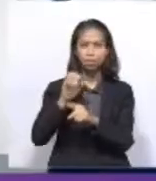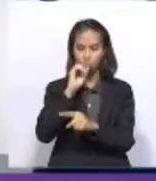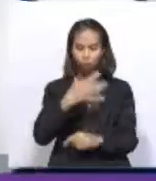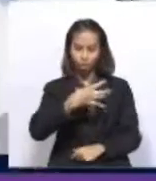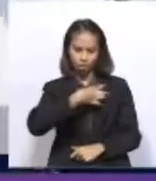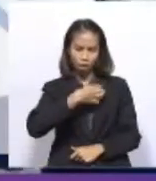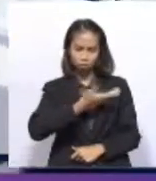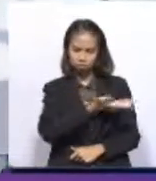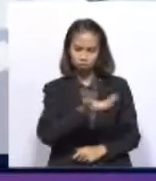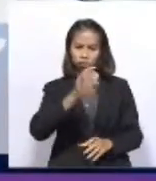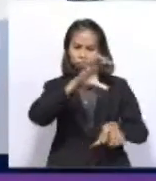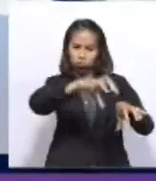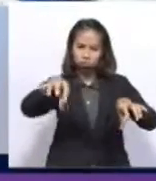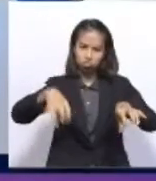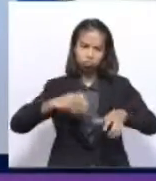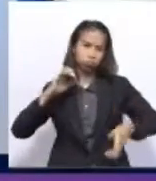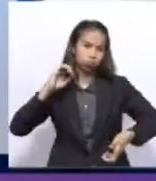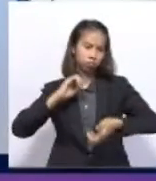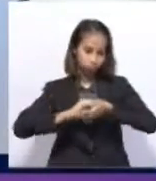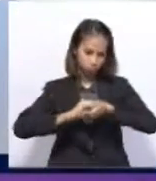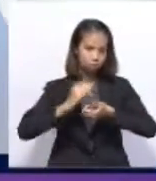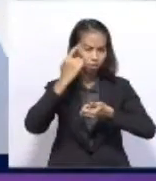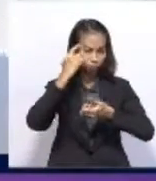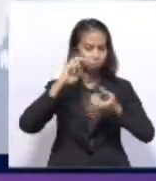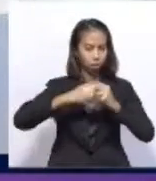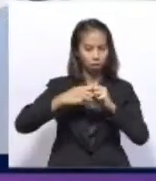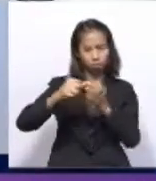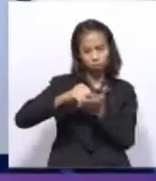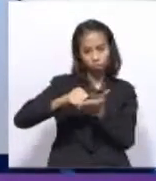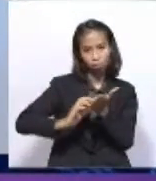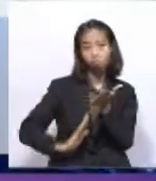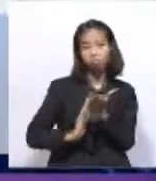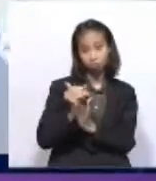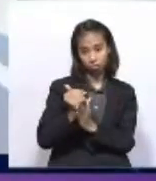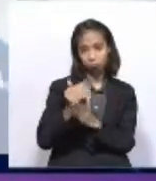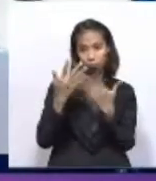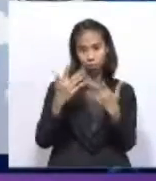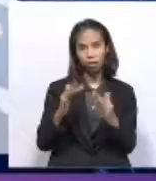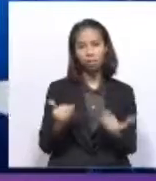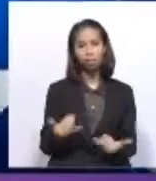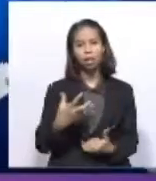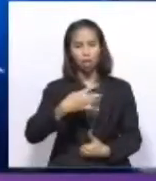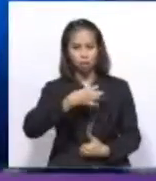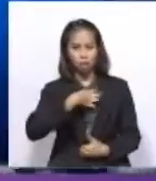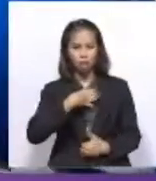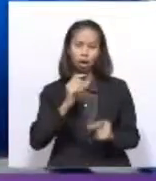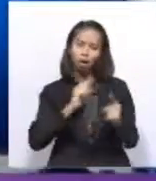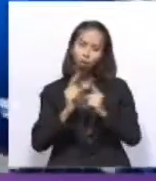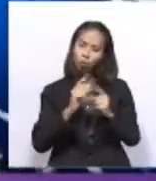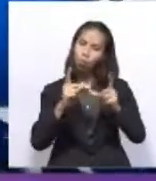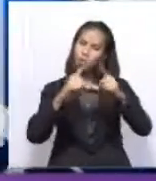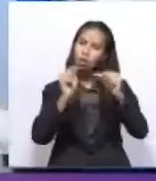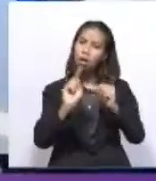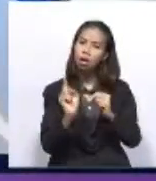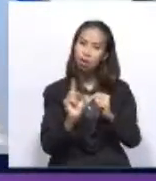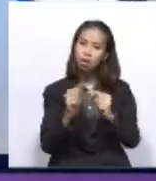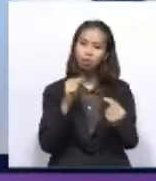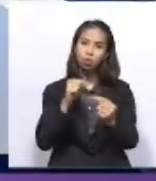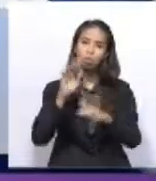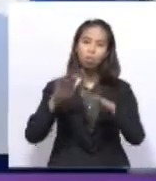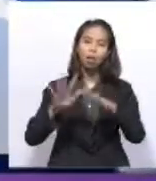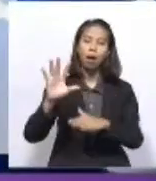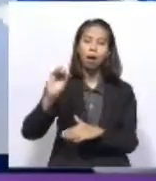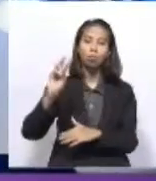ความร่วมมือน่าจะช่วยแก้ปัญหาบ้านเมืองได้ในระดับหนึ่งนะครับโดยเรื่องที่ประชาชนต้องการให้พูดคุยกันมากที่สุดนะครับส่วนใหญ่ร้อย